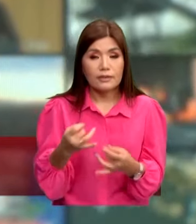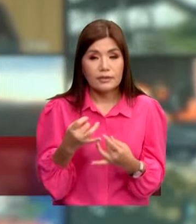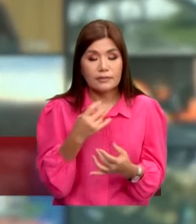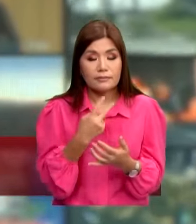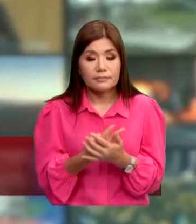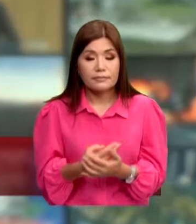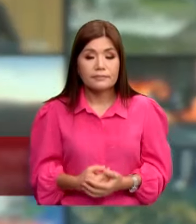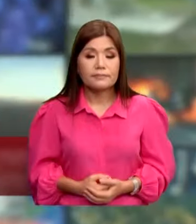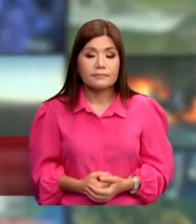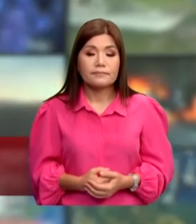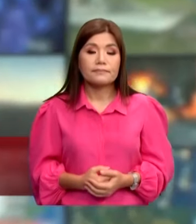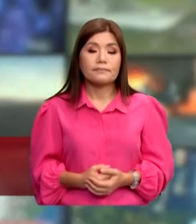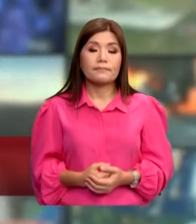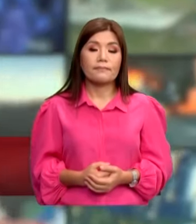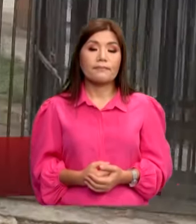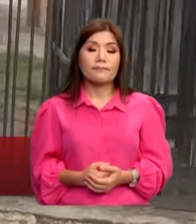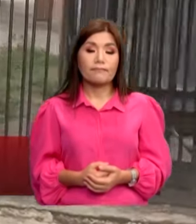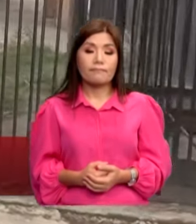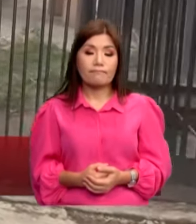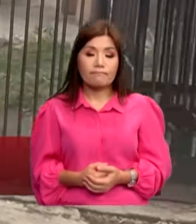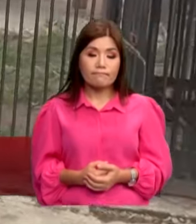корреспондент, встретилась с тигрятами.